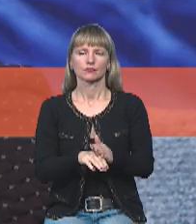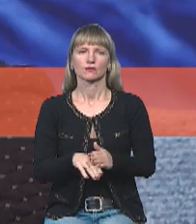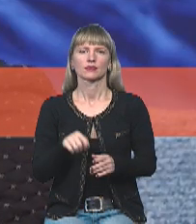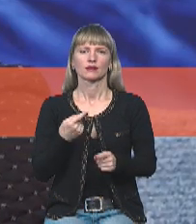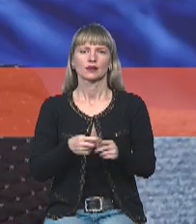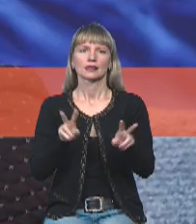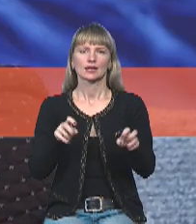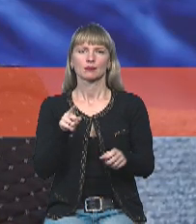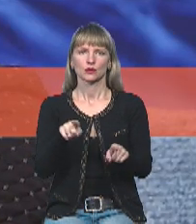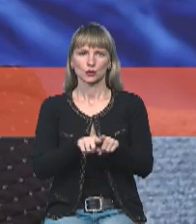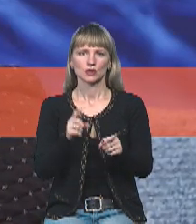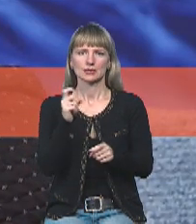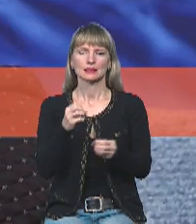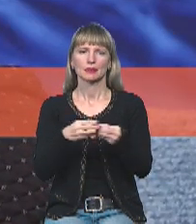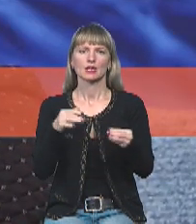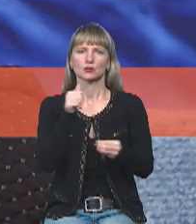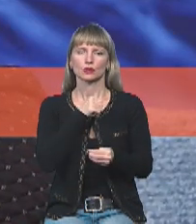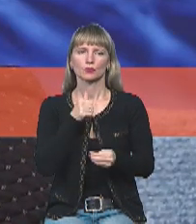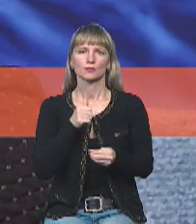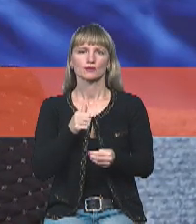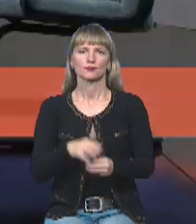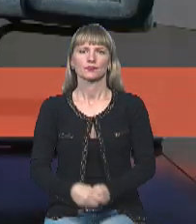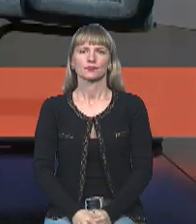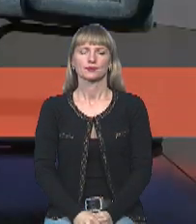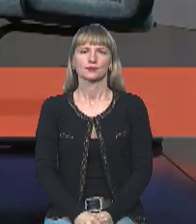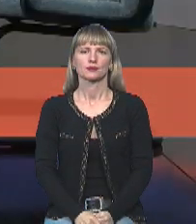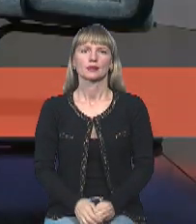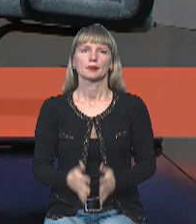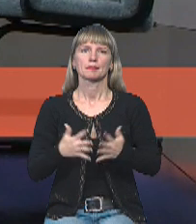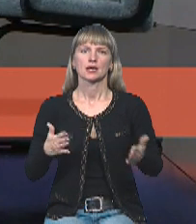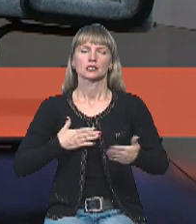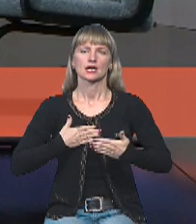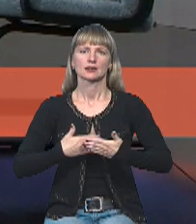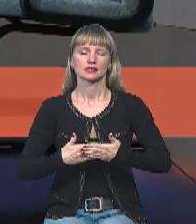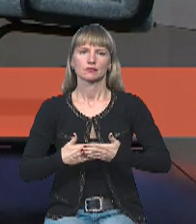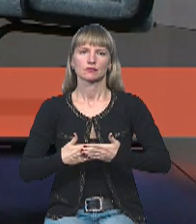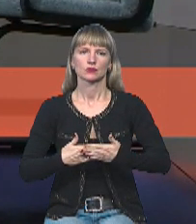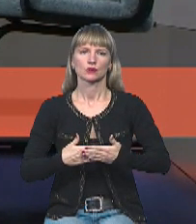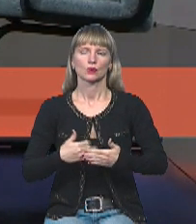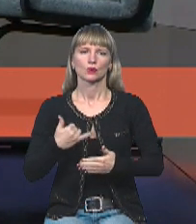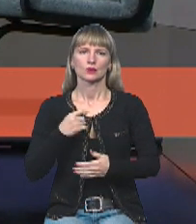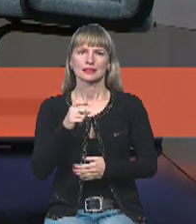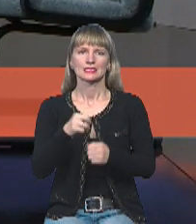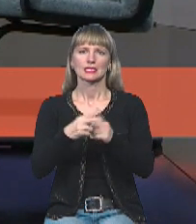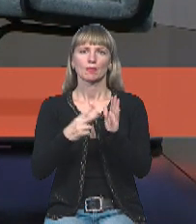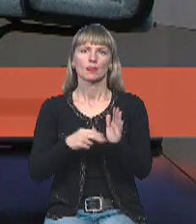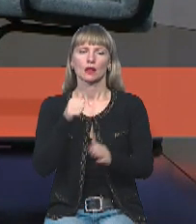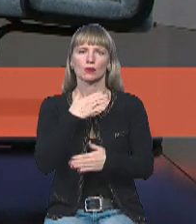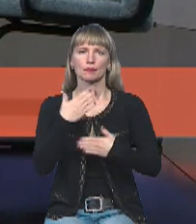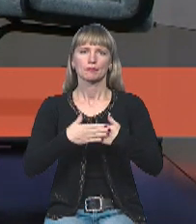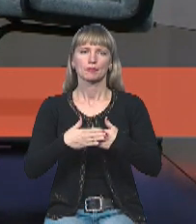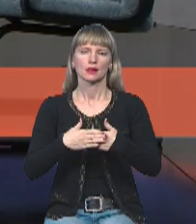в цій темі теж з 15-го від початків? Ну, більш активно з 17-го року, 31.03.17 року біля